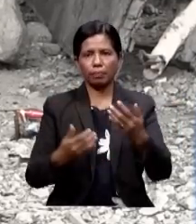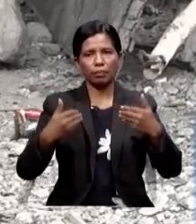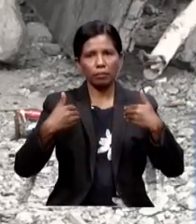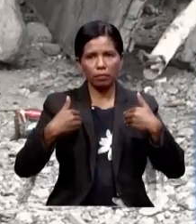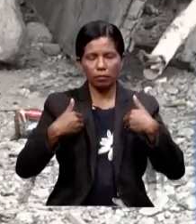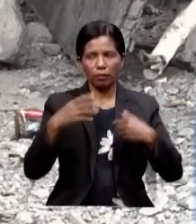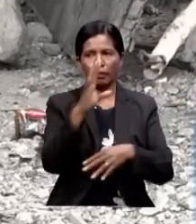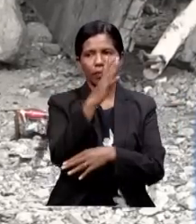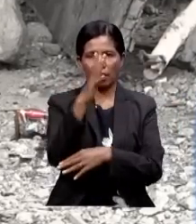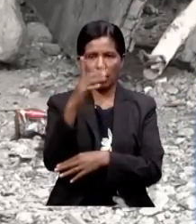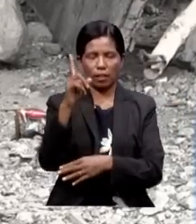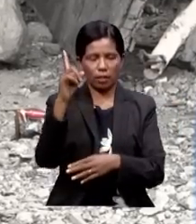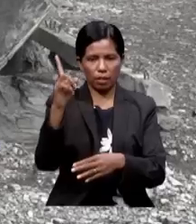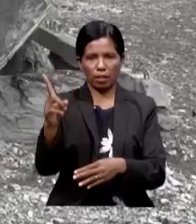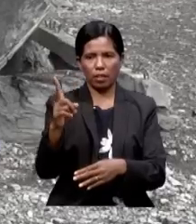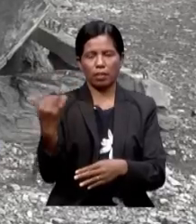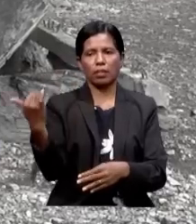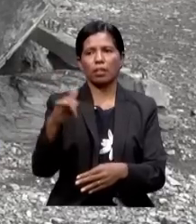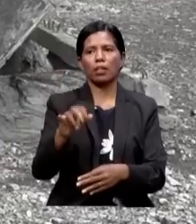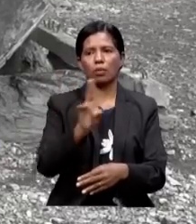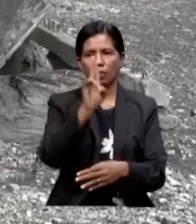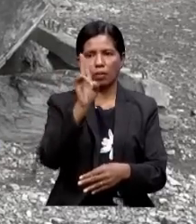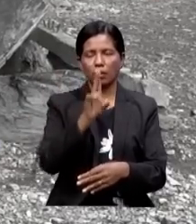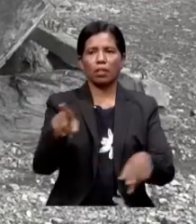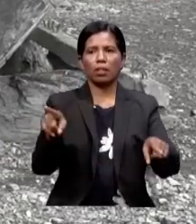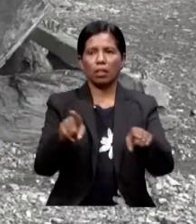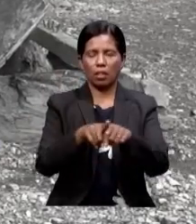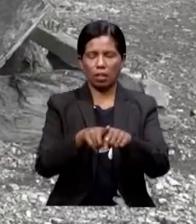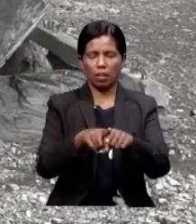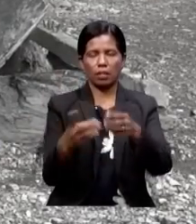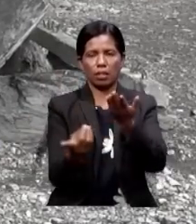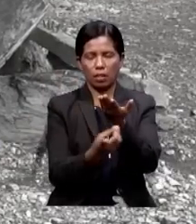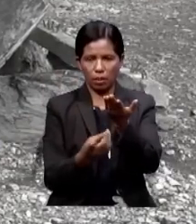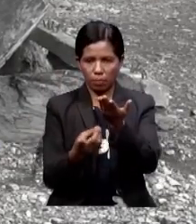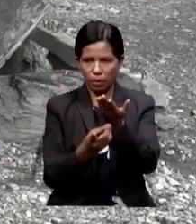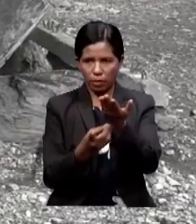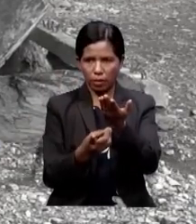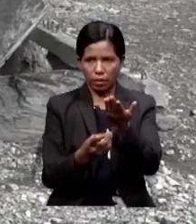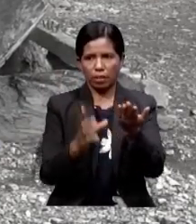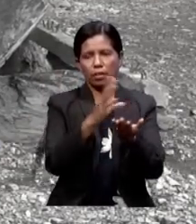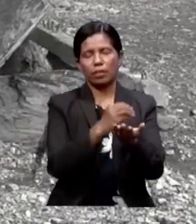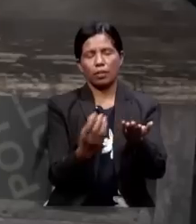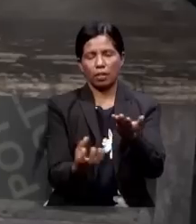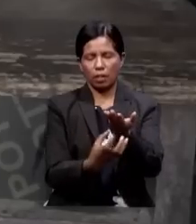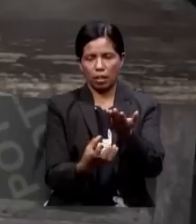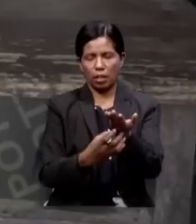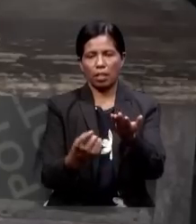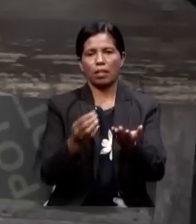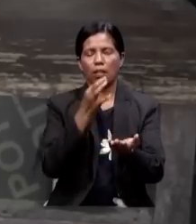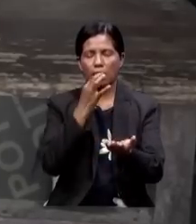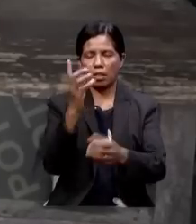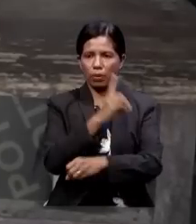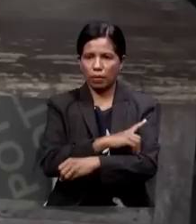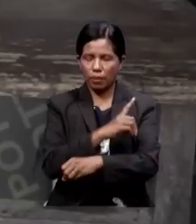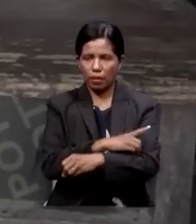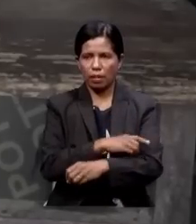ai mahon ida nebe babain sira uza hanesan dapur. Ho di atasak sirene ai handor lorong nian.